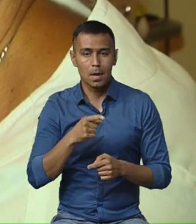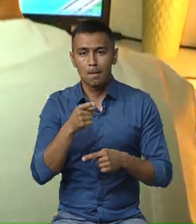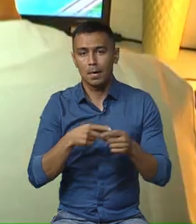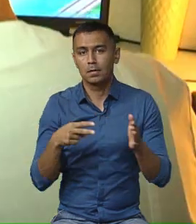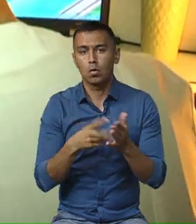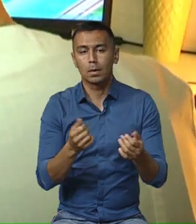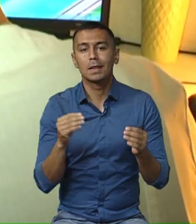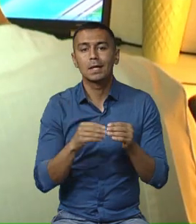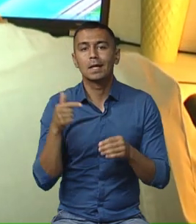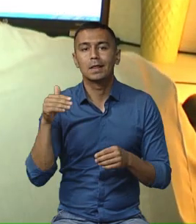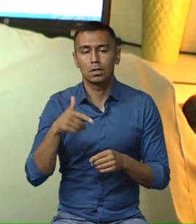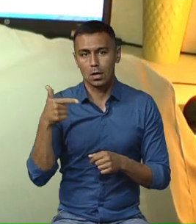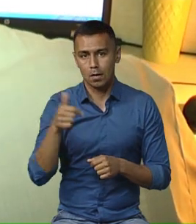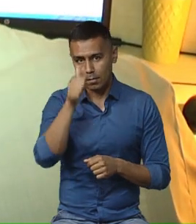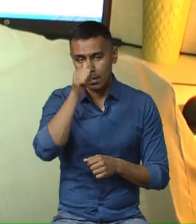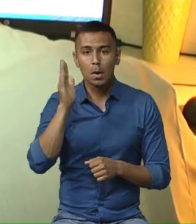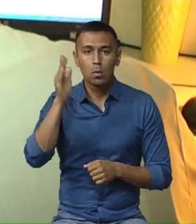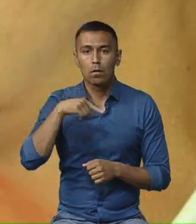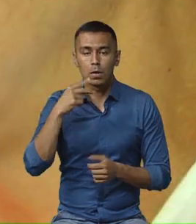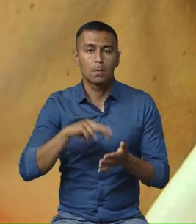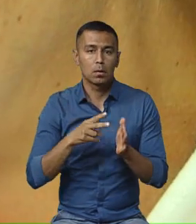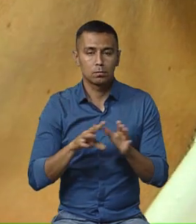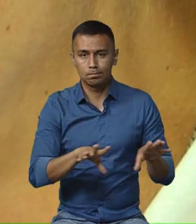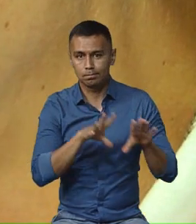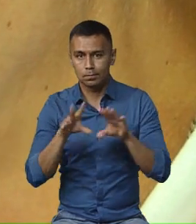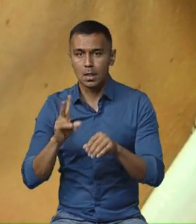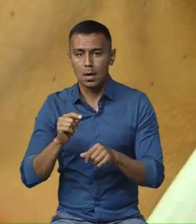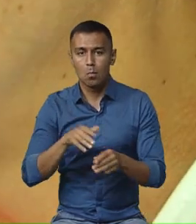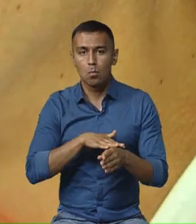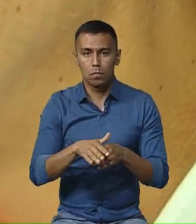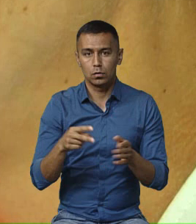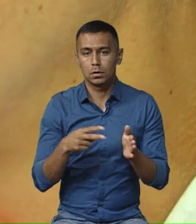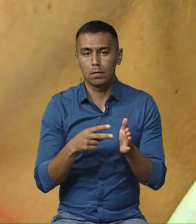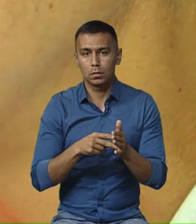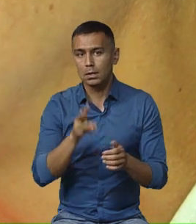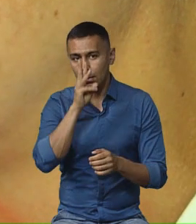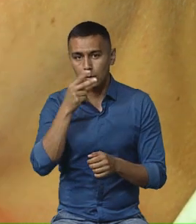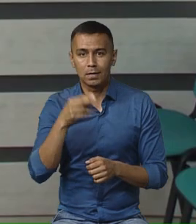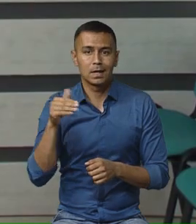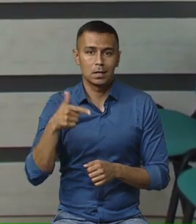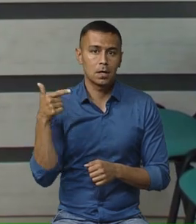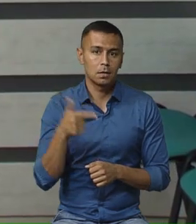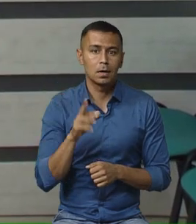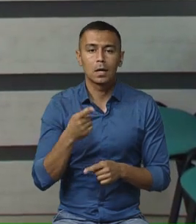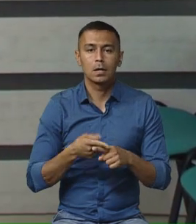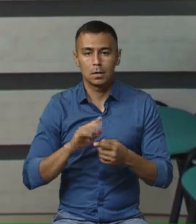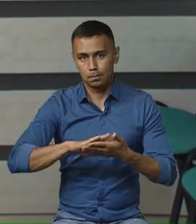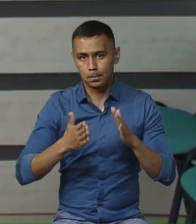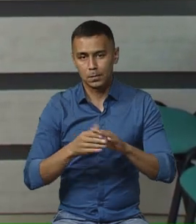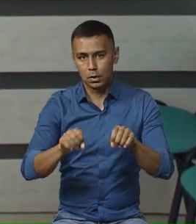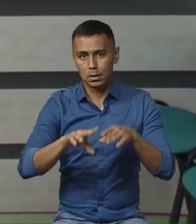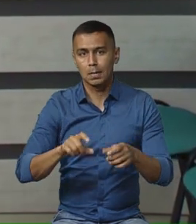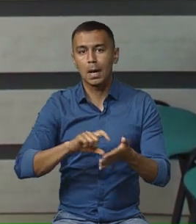отримує 10 тисяч гривень у місяць. В майбутньому, каже, планують перевести її на повну ставку з окладом 20 тисяч гривень, як це обумовлено рішенням